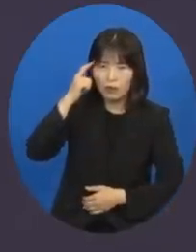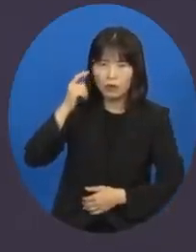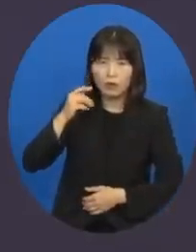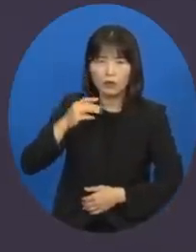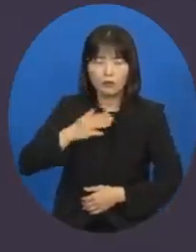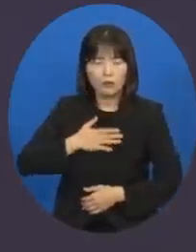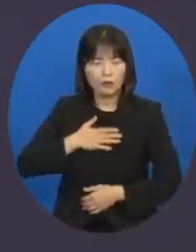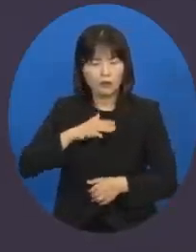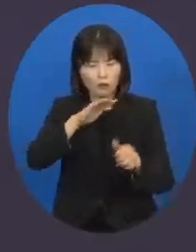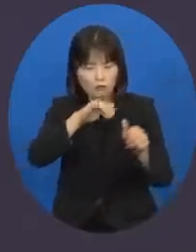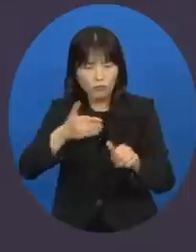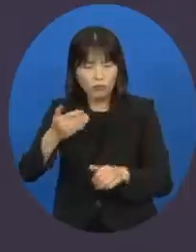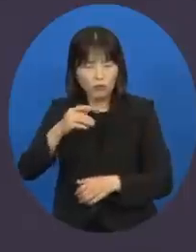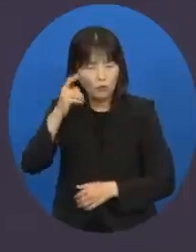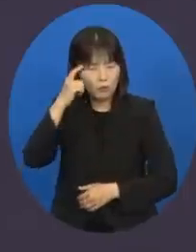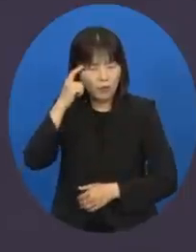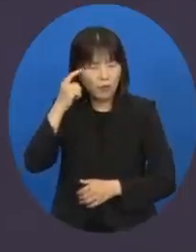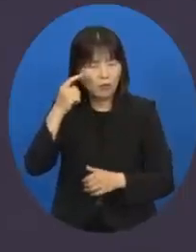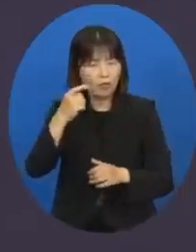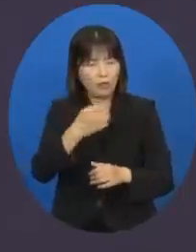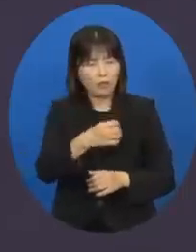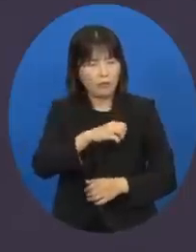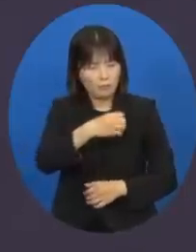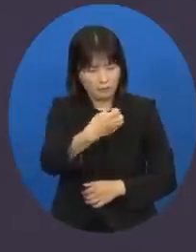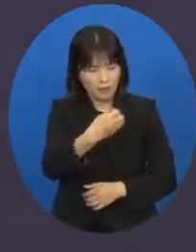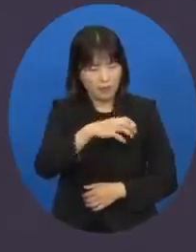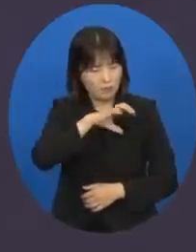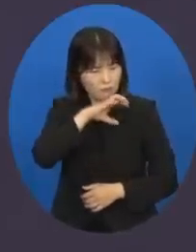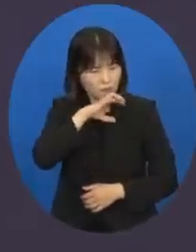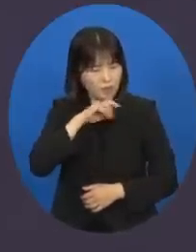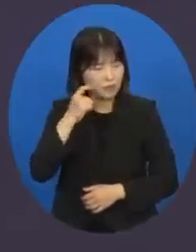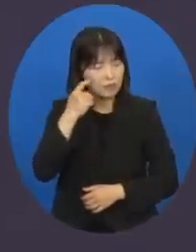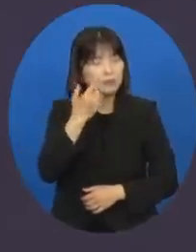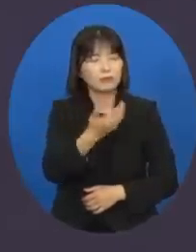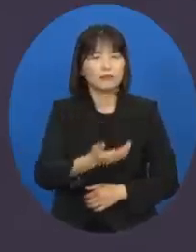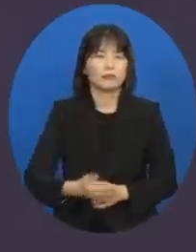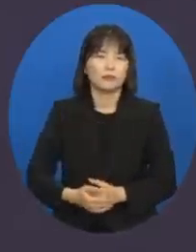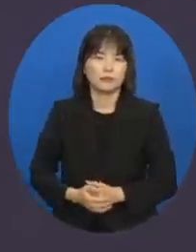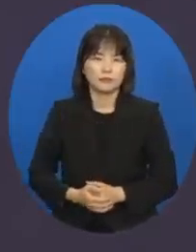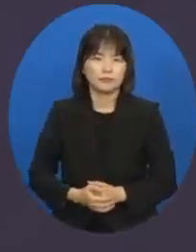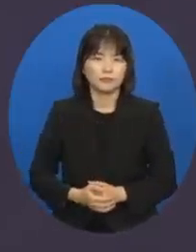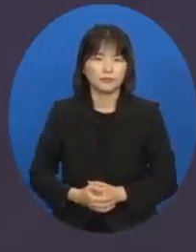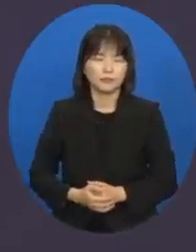뭐라고 하느냐. 내가 이렇게 자비를 베푼다고 너희가 화를 내느냐.